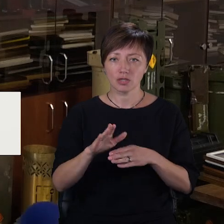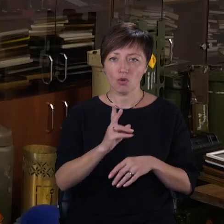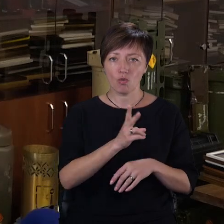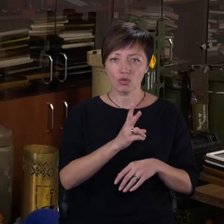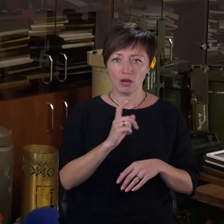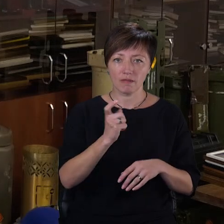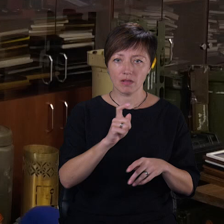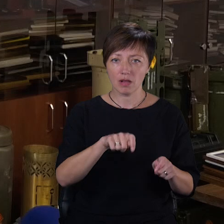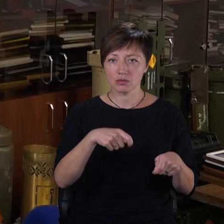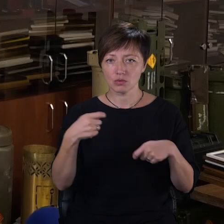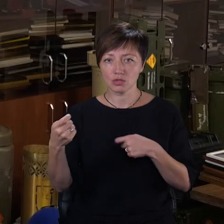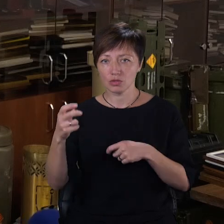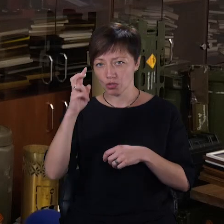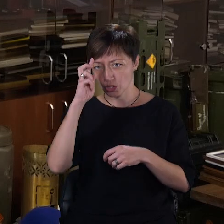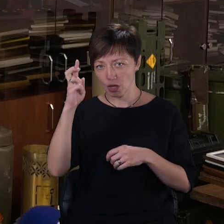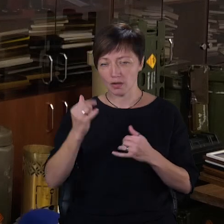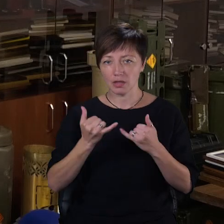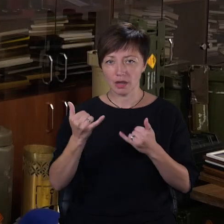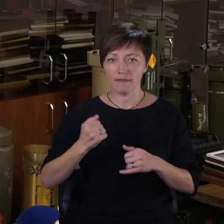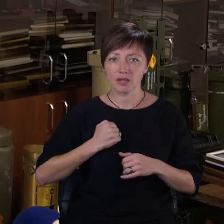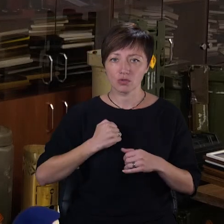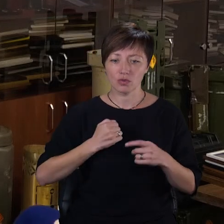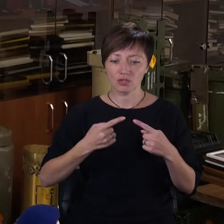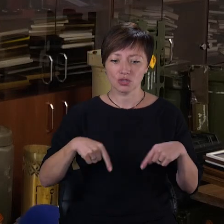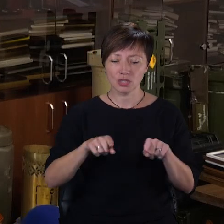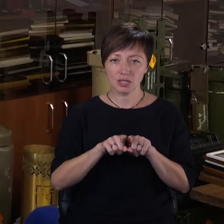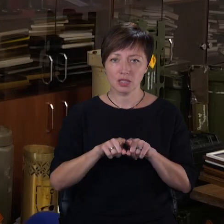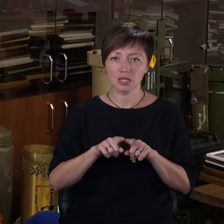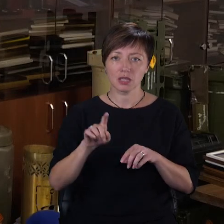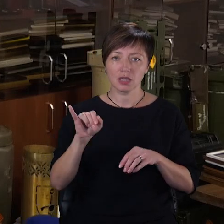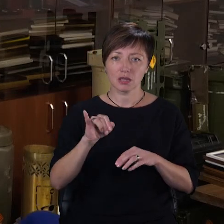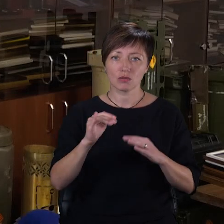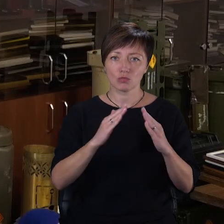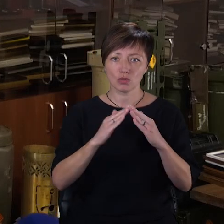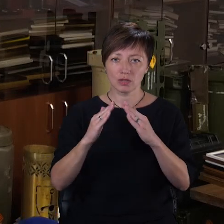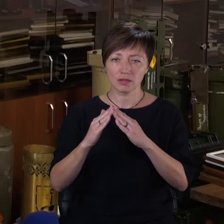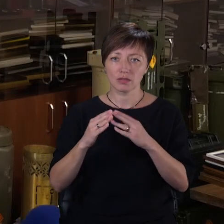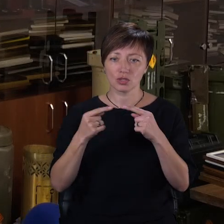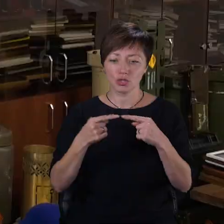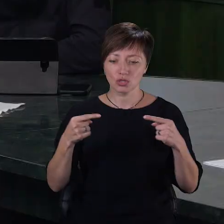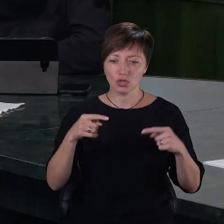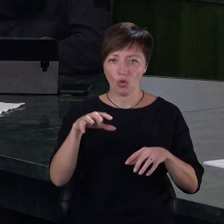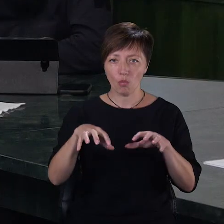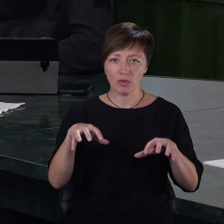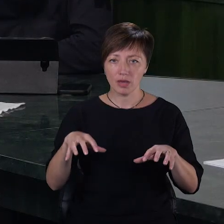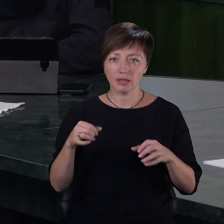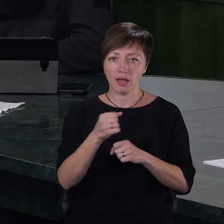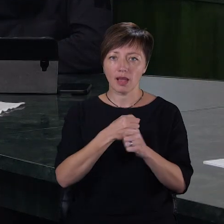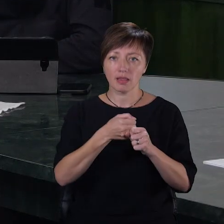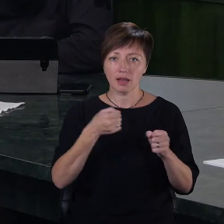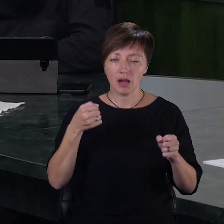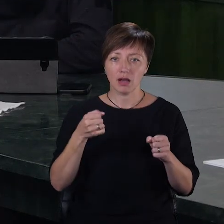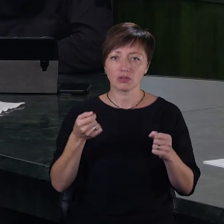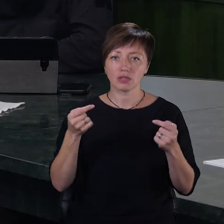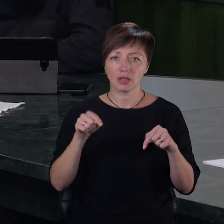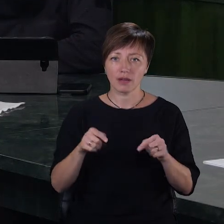комунальної власності в державну для військових частин, це і будівлі, це інші об'єкти, це і генератори, це